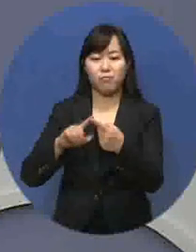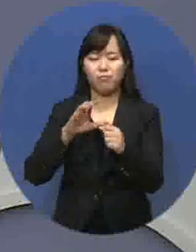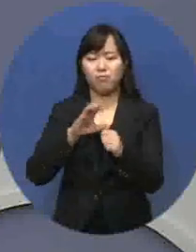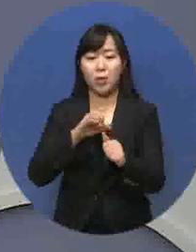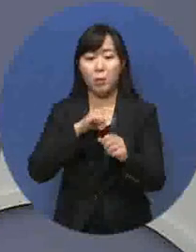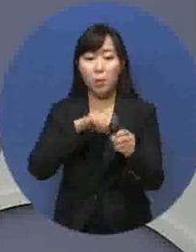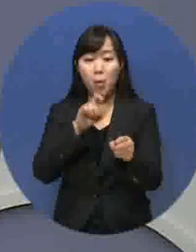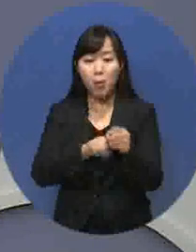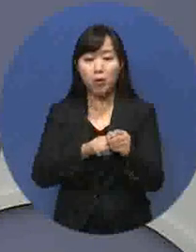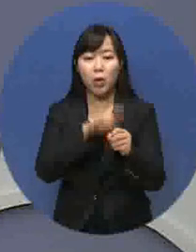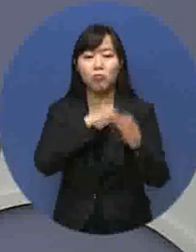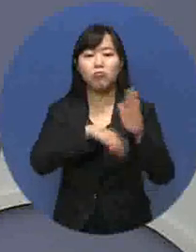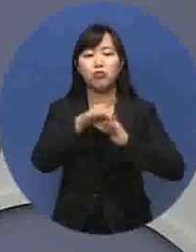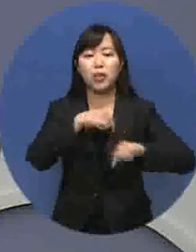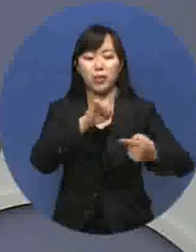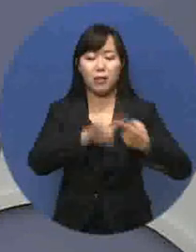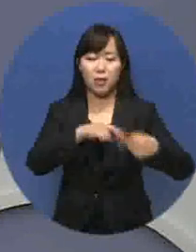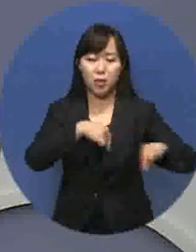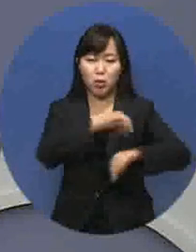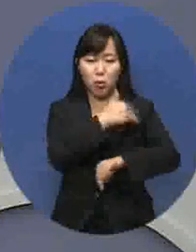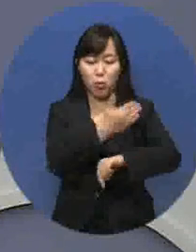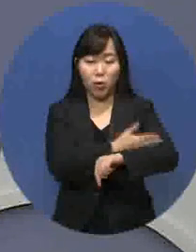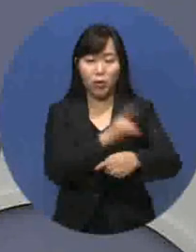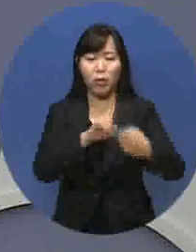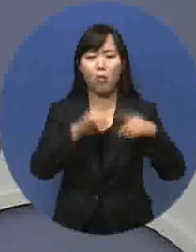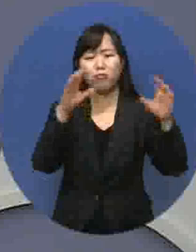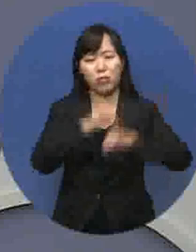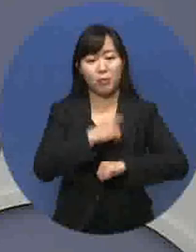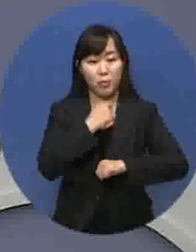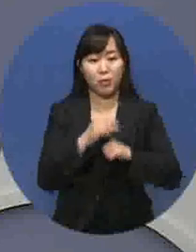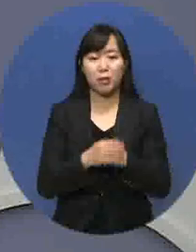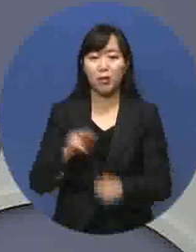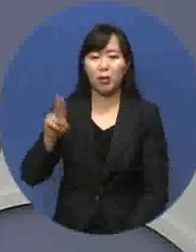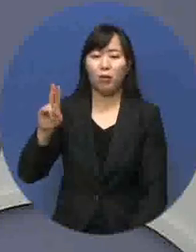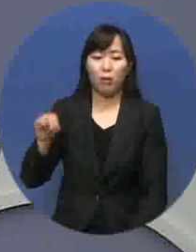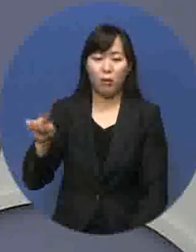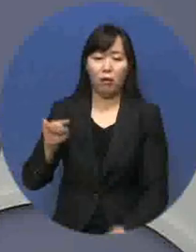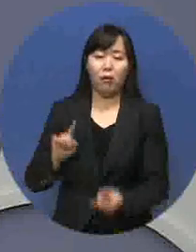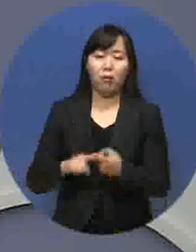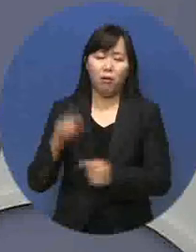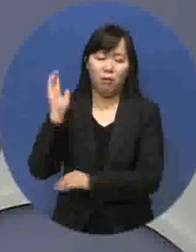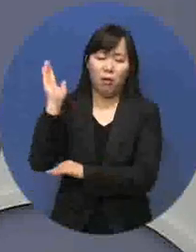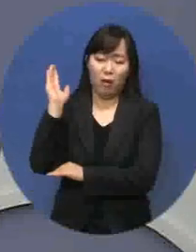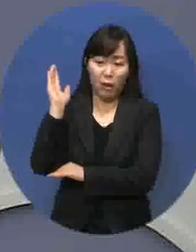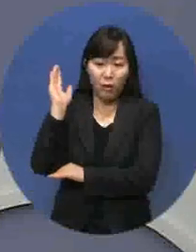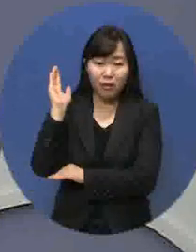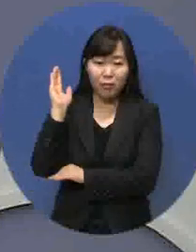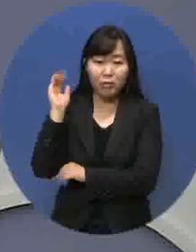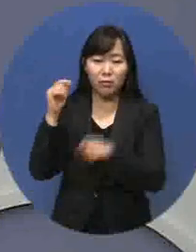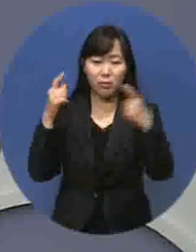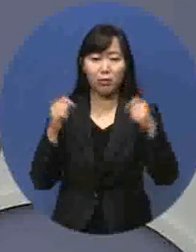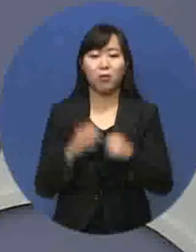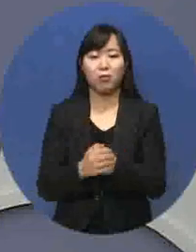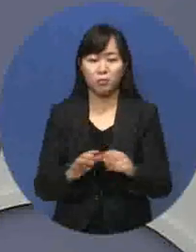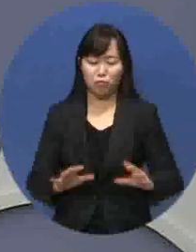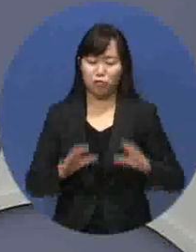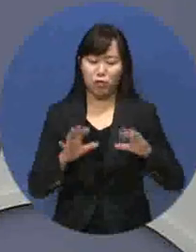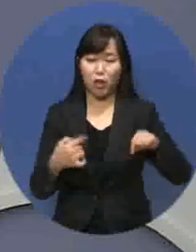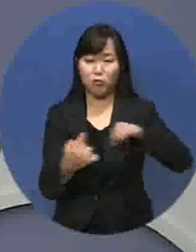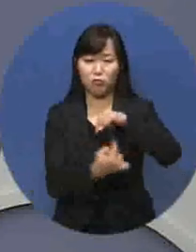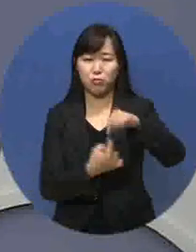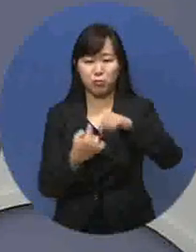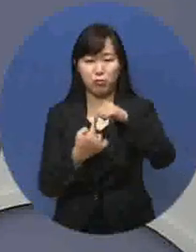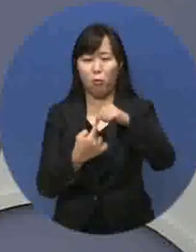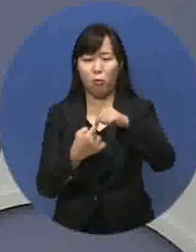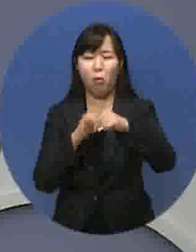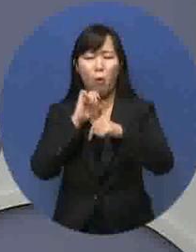북한 정권의 붕괴지요. 네. 그리고 실제로 지금 유엔제재를 많은 분들이 얘기하시기를 이거는 국가가 운영될 수